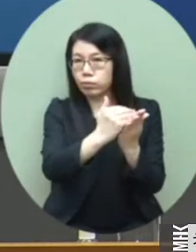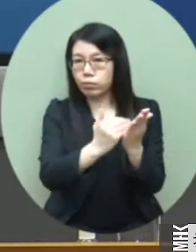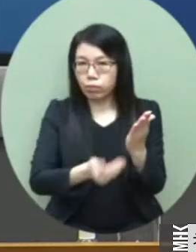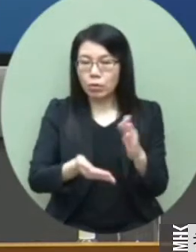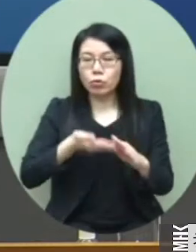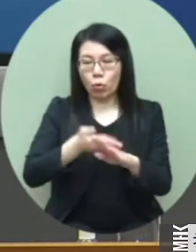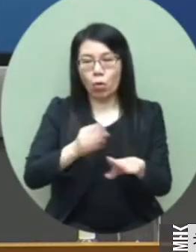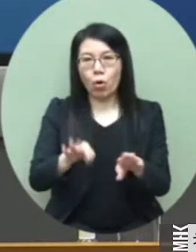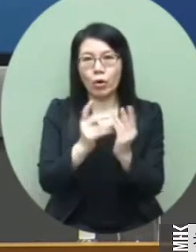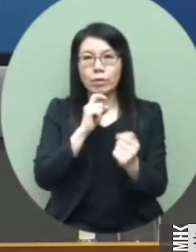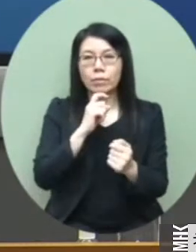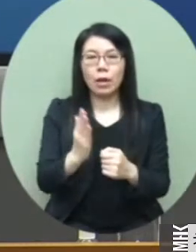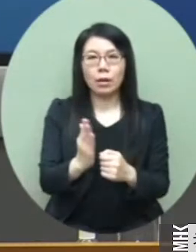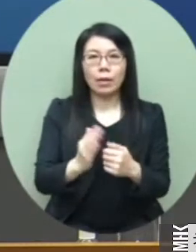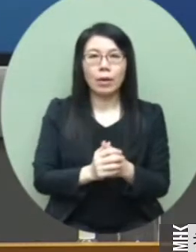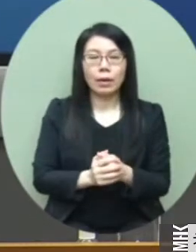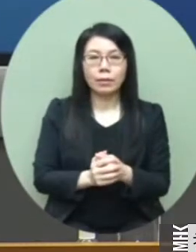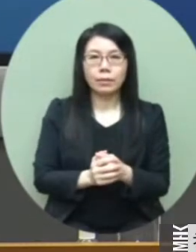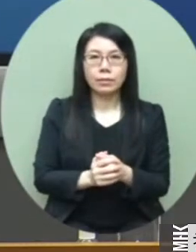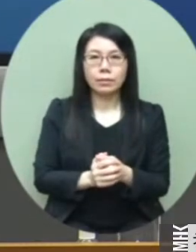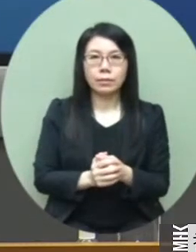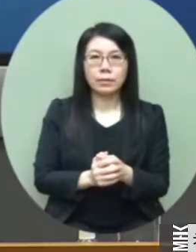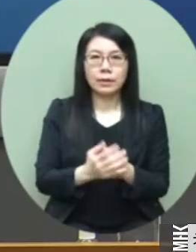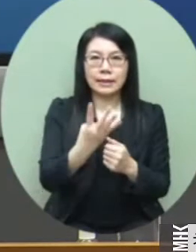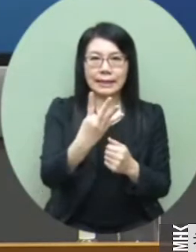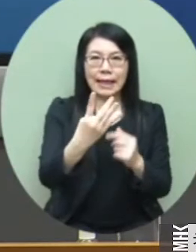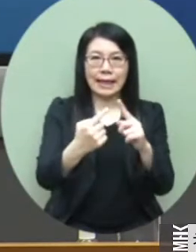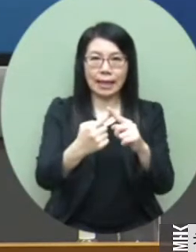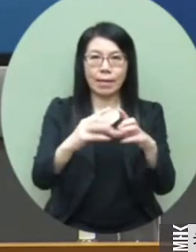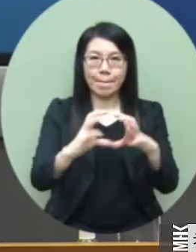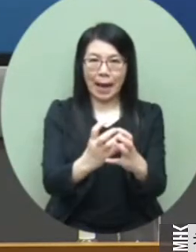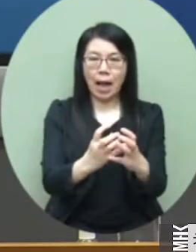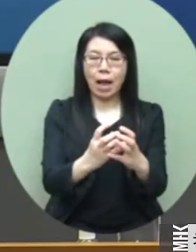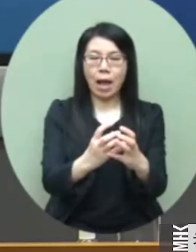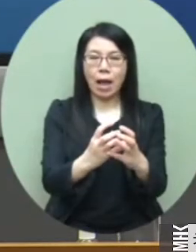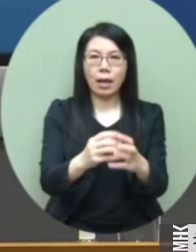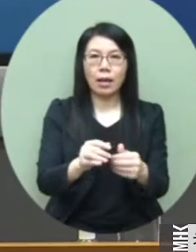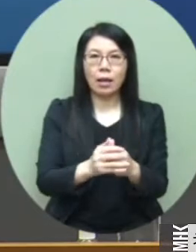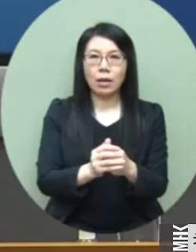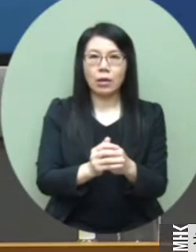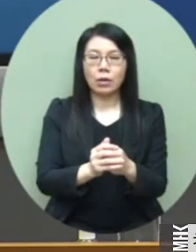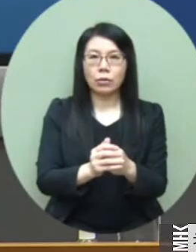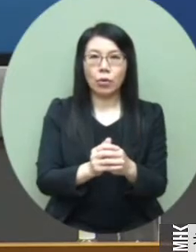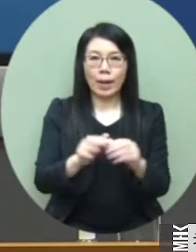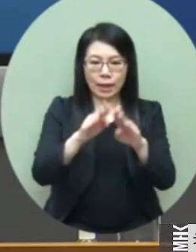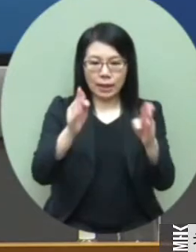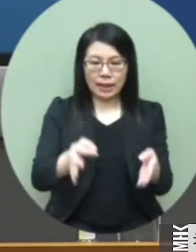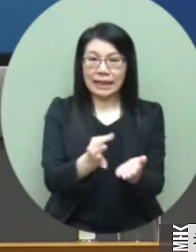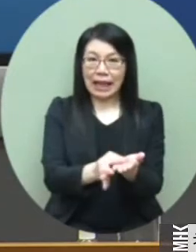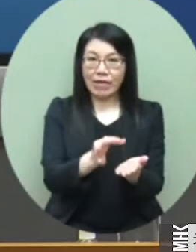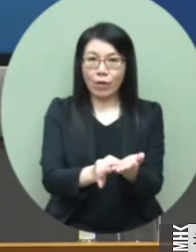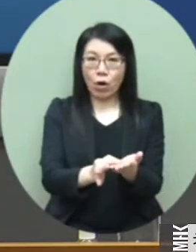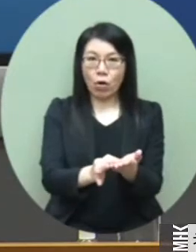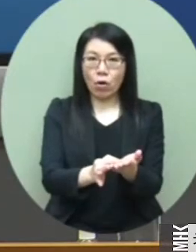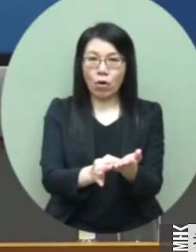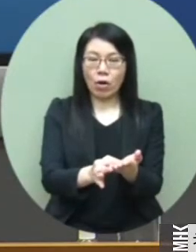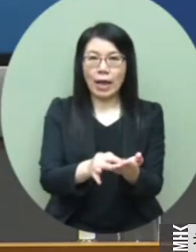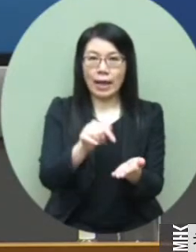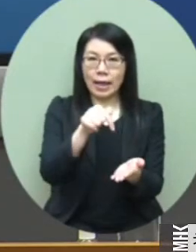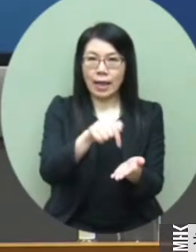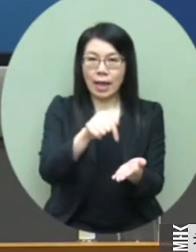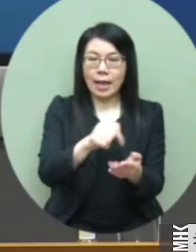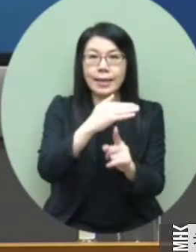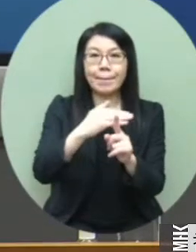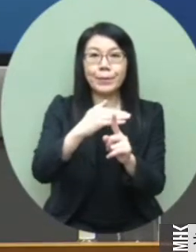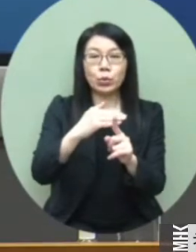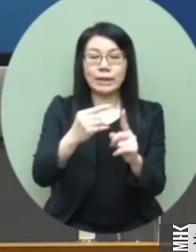咧，大致上咧都會係有一個4人一組，同埋咧係容納量嘅50% 嘅人